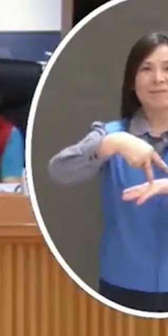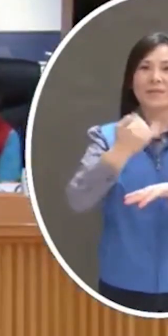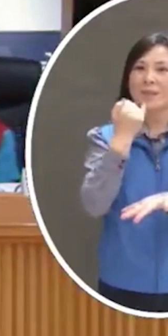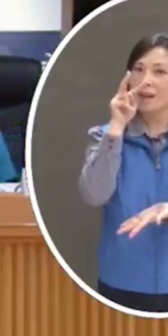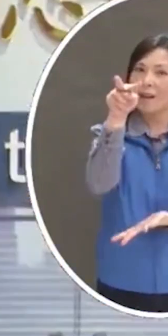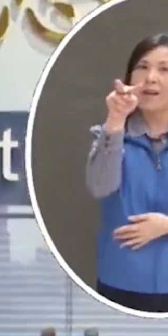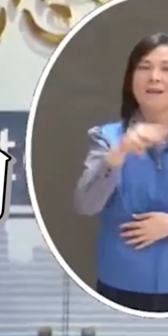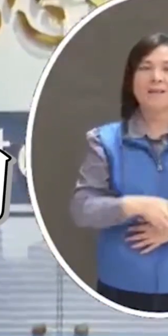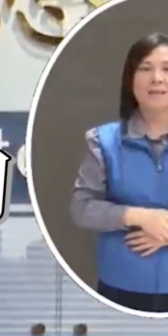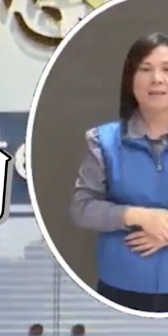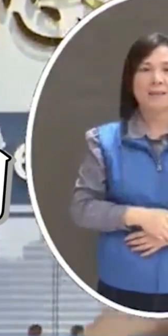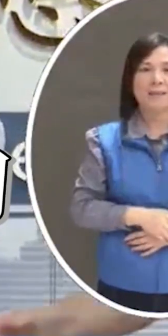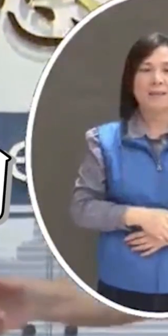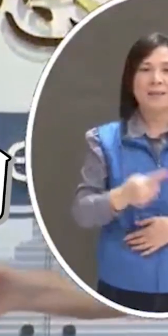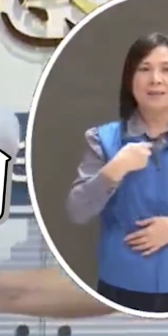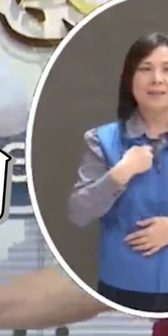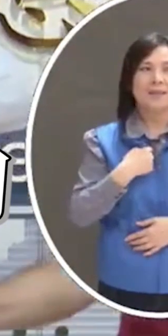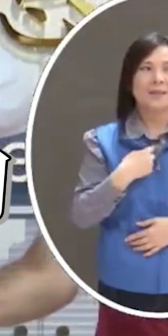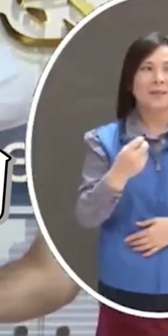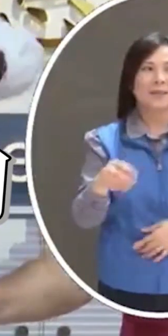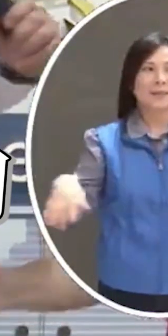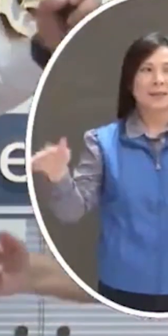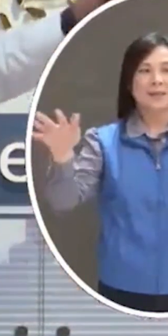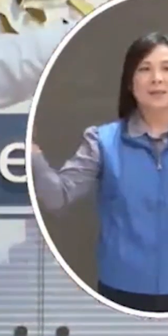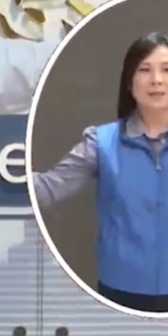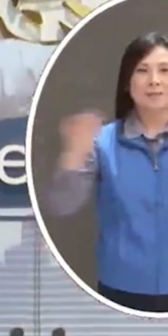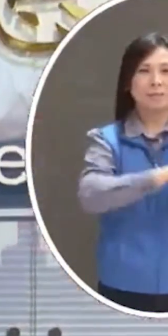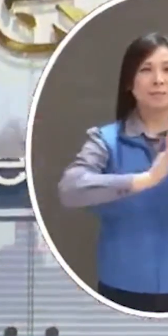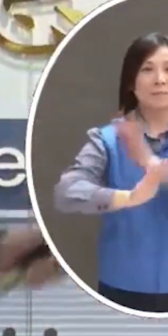到，只要我把两只手伸开，